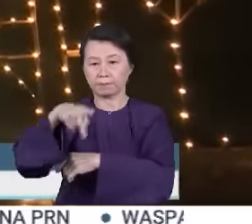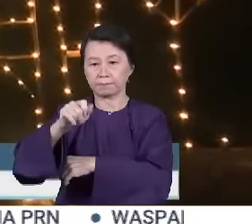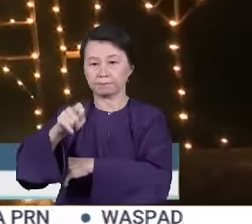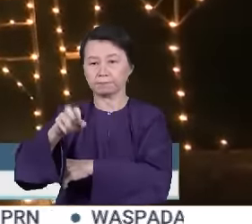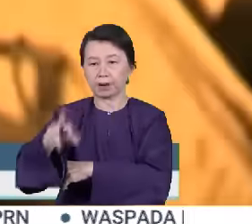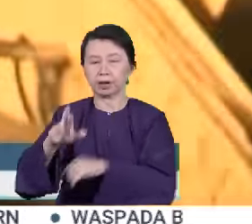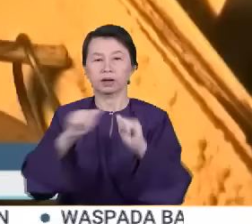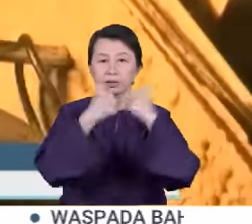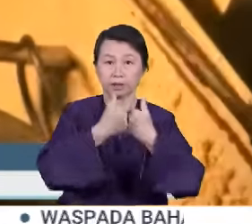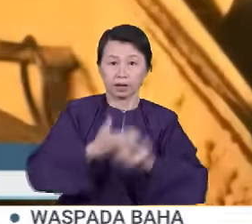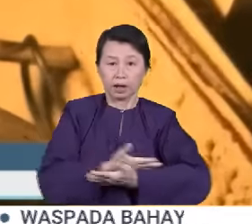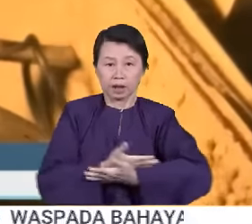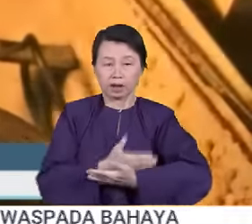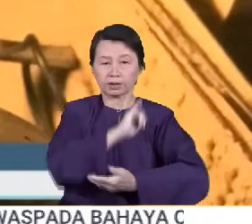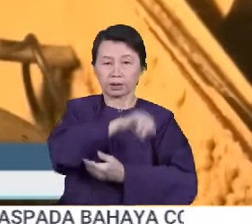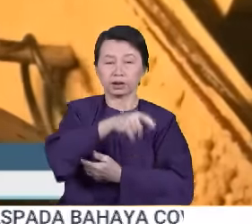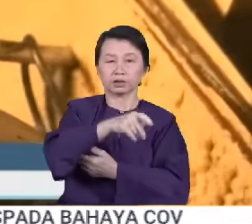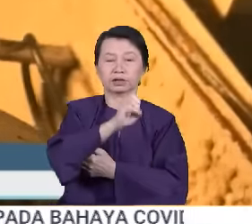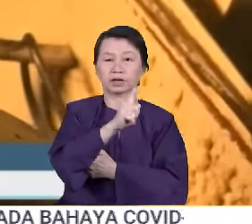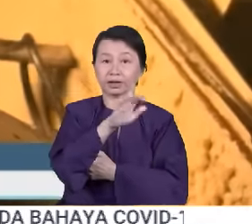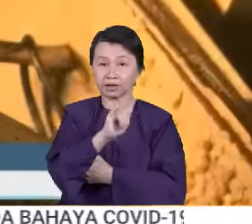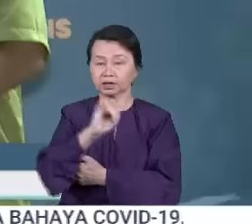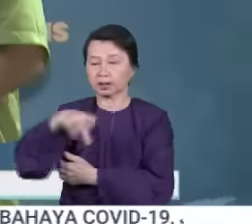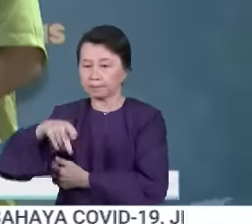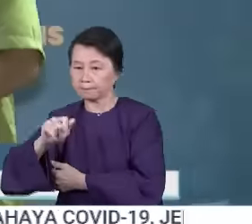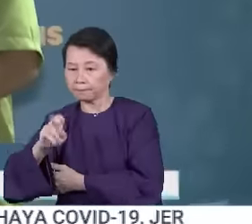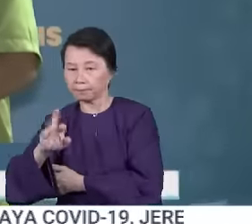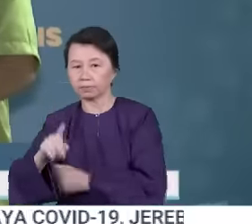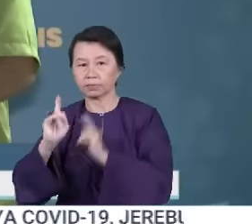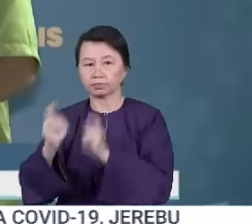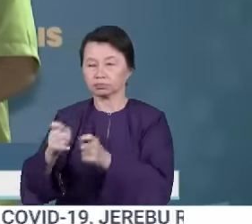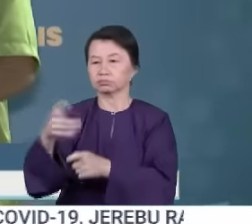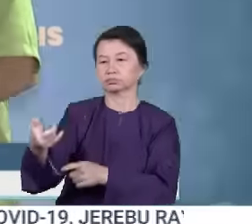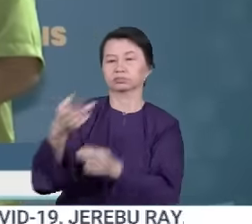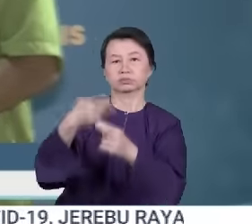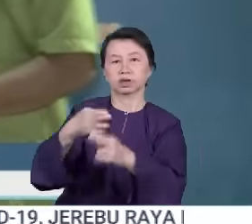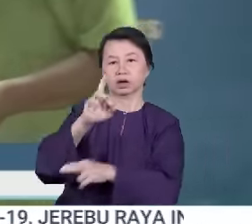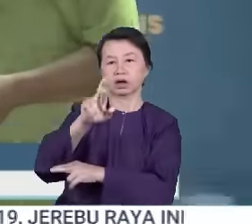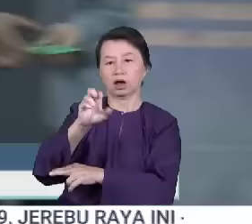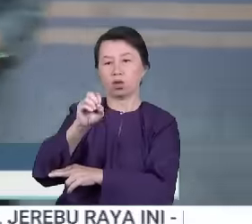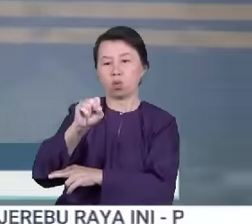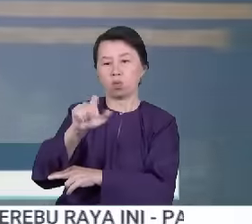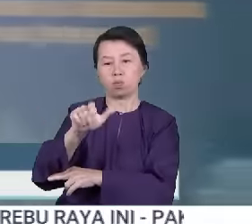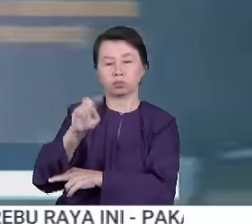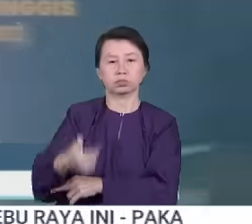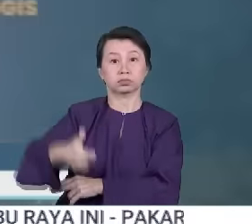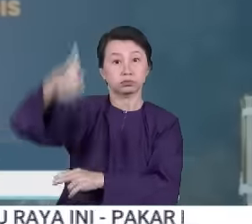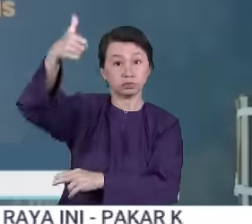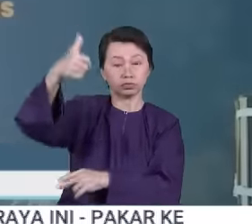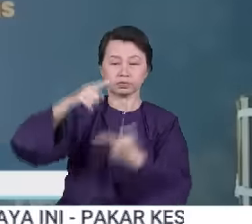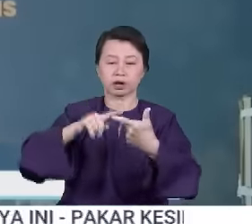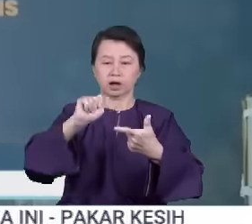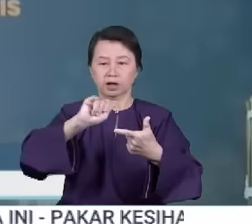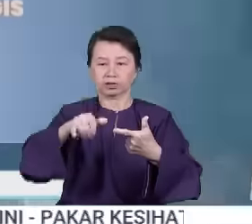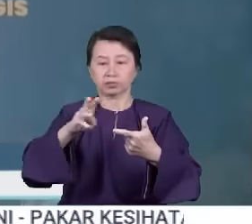dan Persatuan Anak Jati Papar Peranti menobatkan Roslan Haji Jamrin sebagai pemenang, diikuti Ajmain Haji